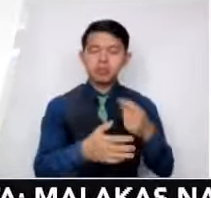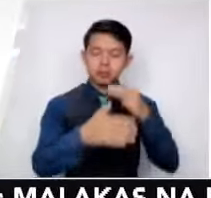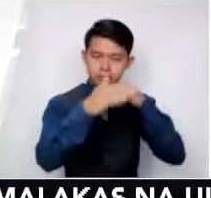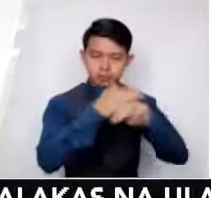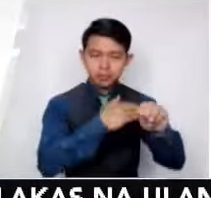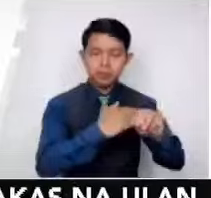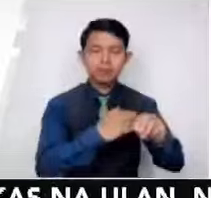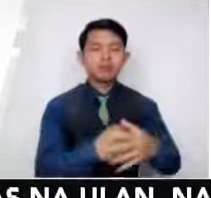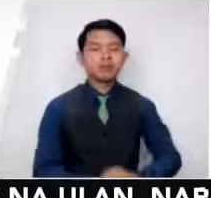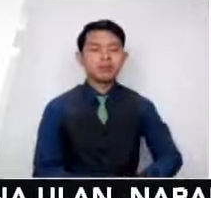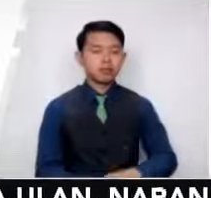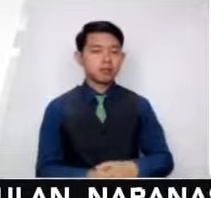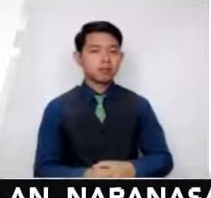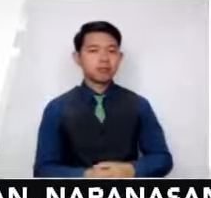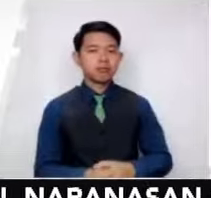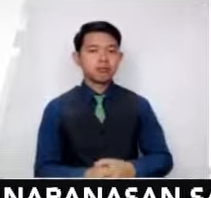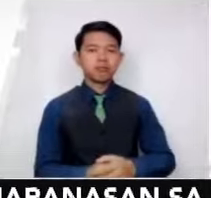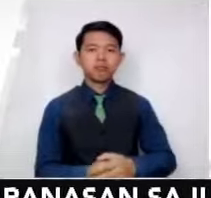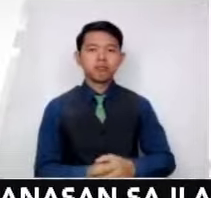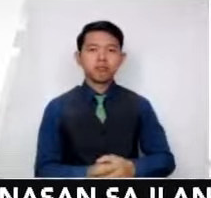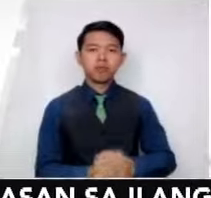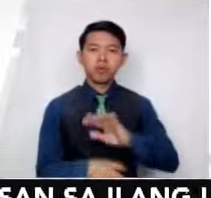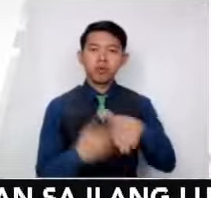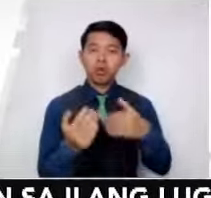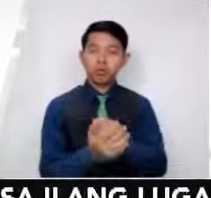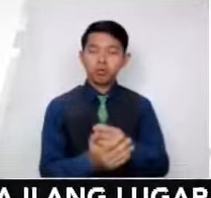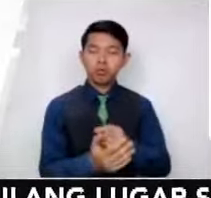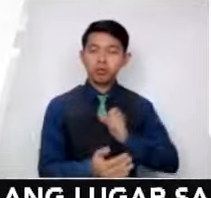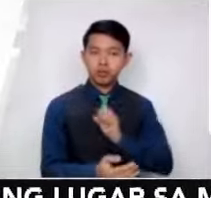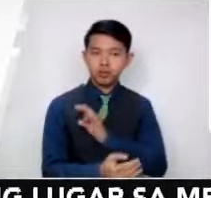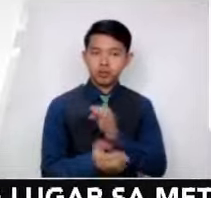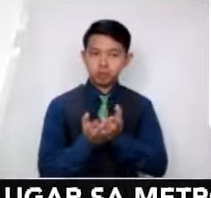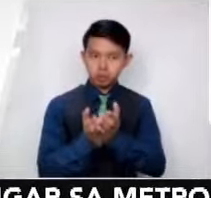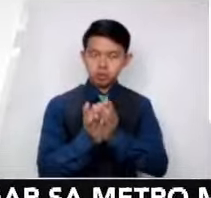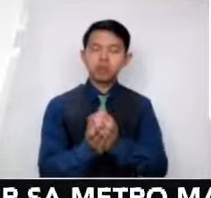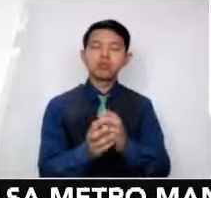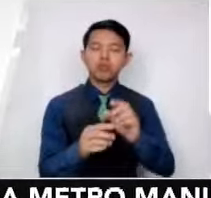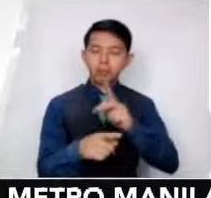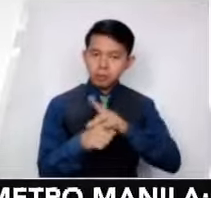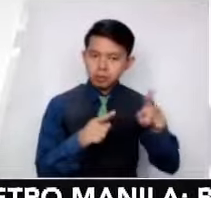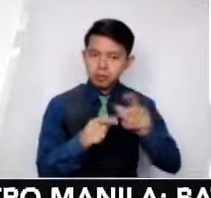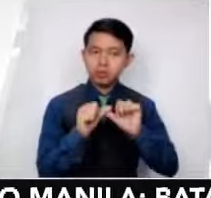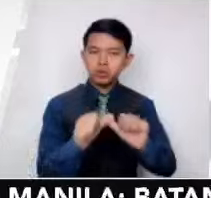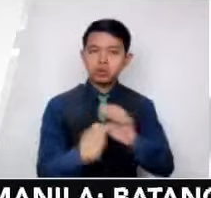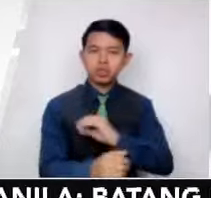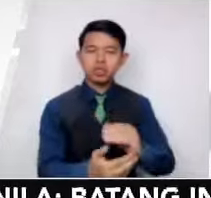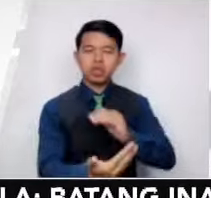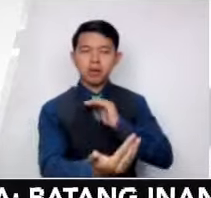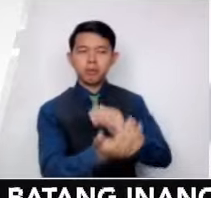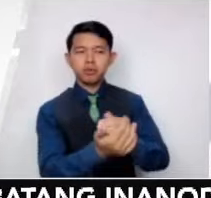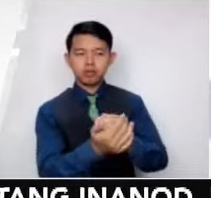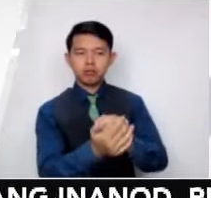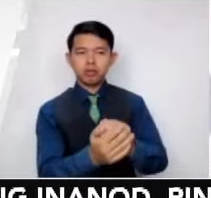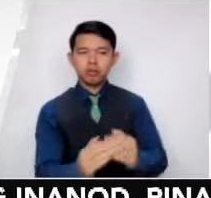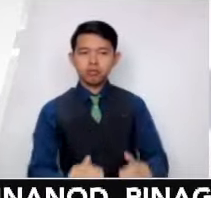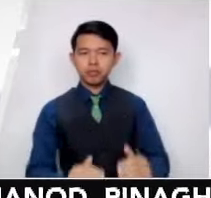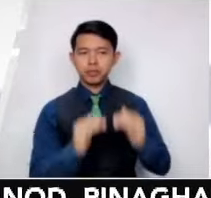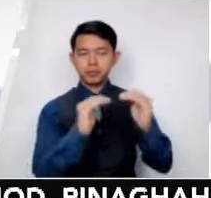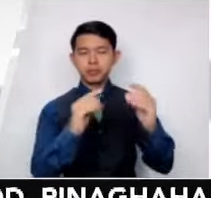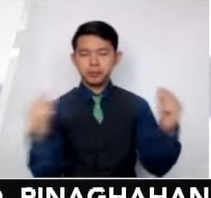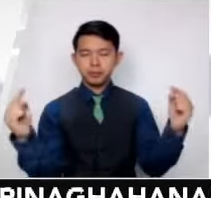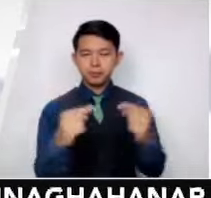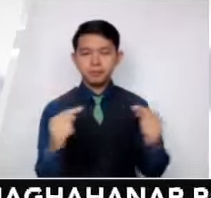propesyonal ang mga personel at iniwasang tumaas ang tensyon sabi naman ni defense secretary Gilbert choro patuloy na lalabanan ng